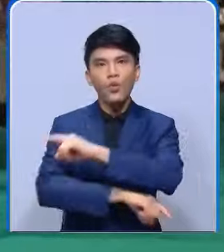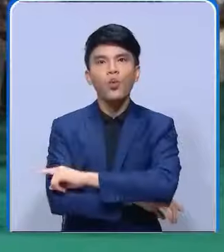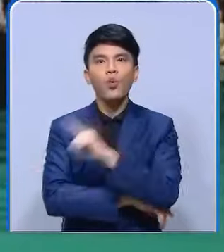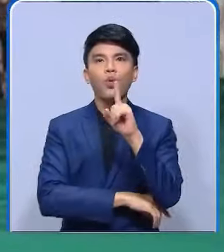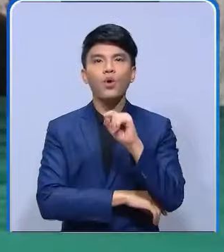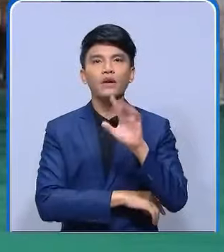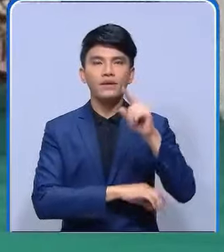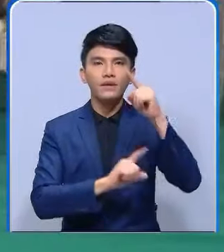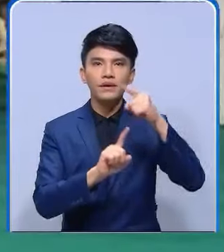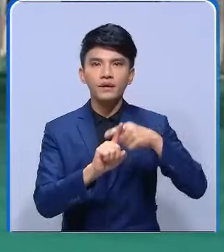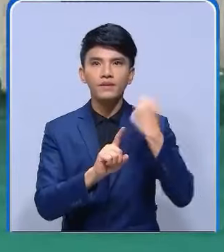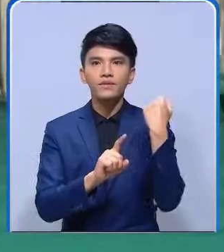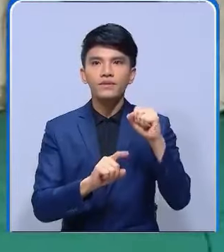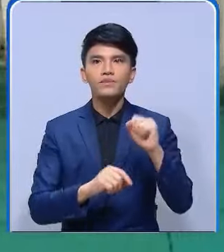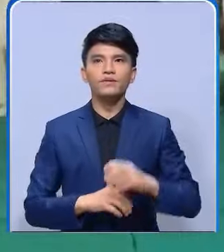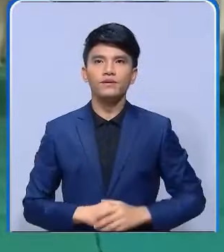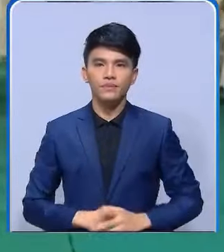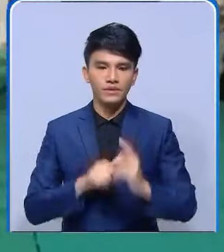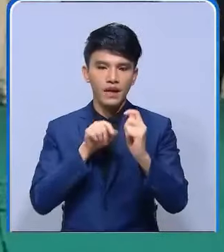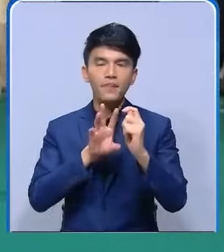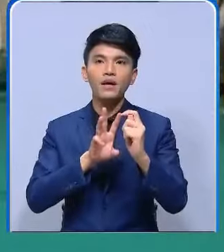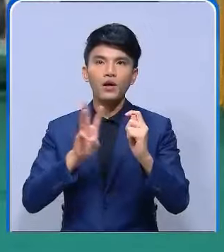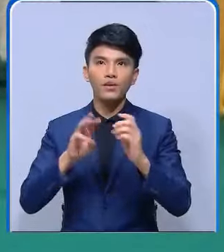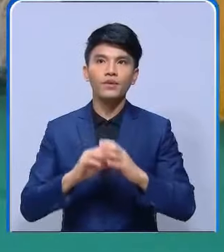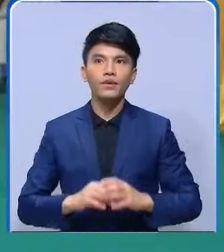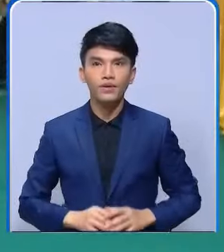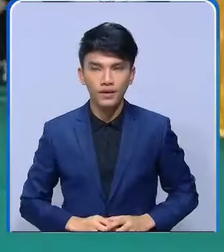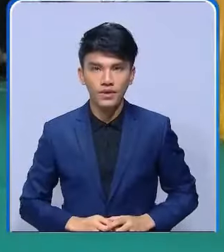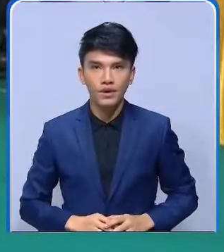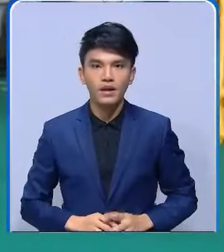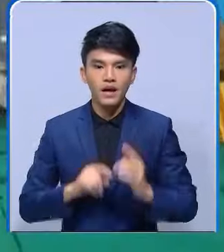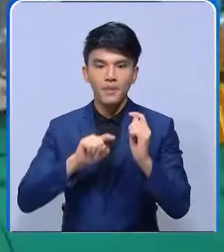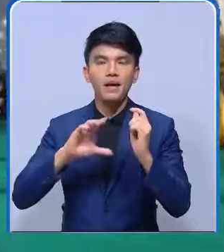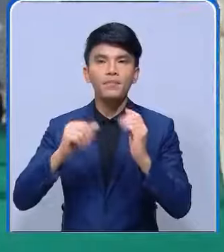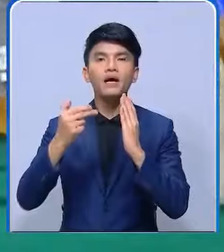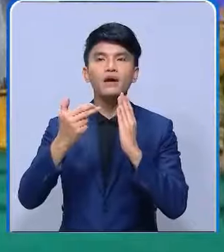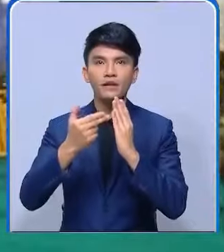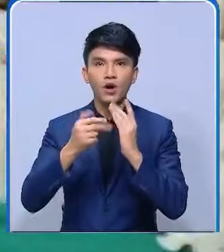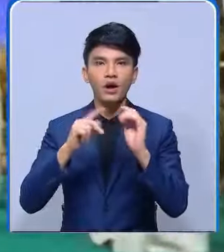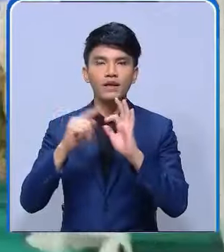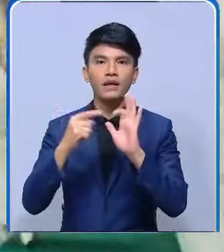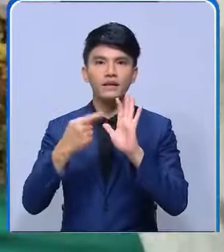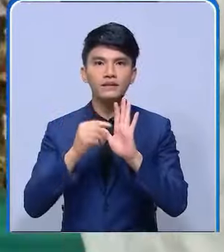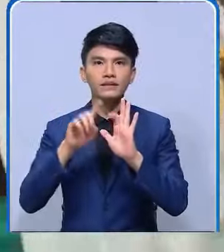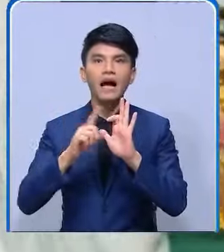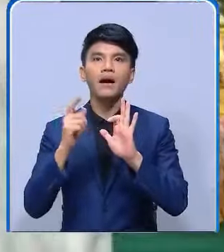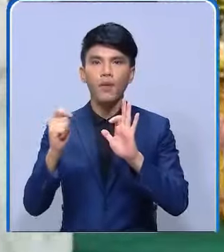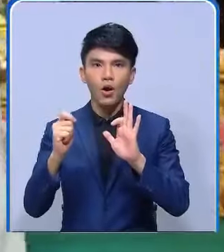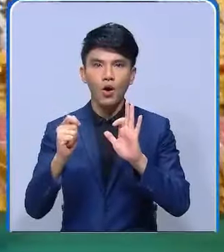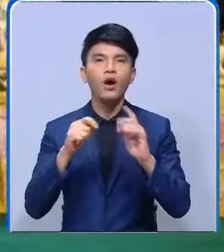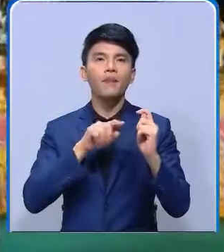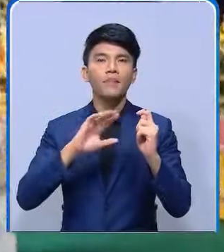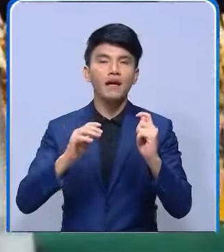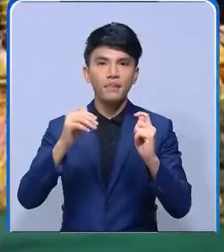าคมนะคะในพื้นที่6อำเภอริมแม่น้ำโขงคือที่ตัวเมืองหนองคายอำเภอท่าบ่ออำเภอโพนพิสัยอำเภอเมื